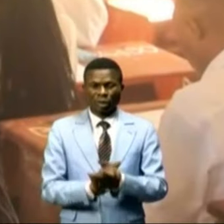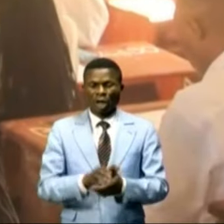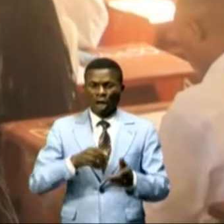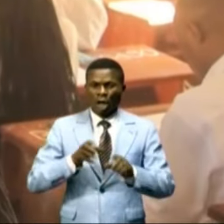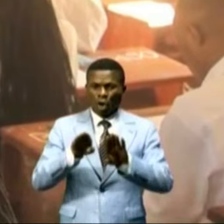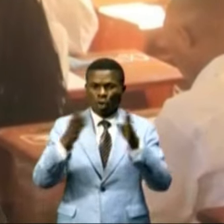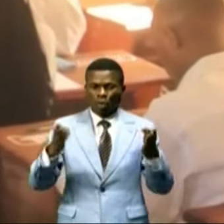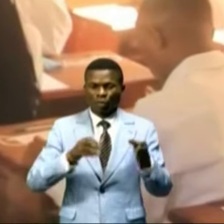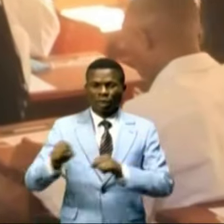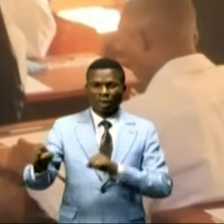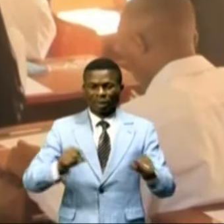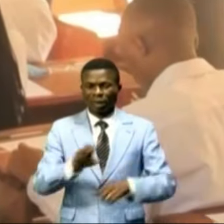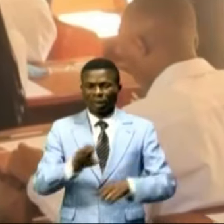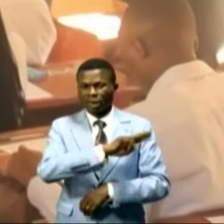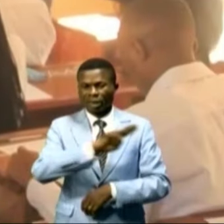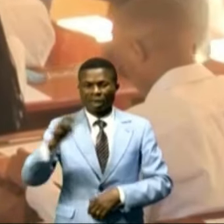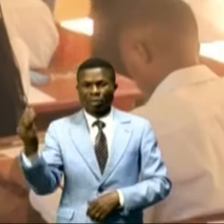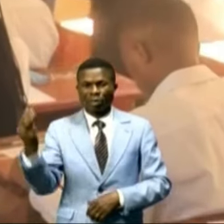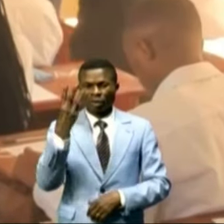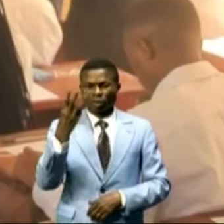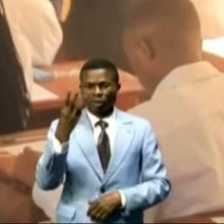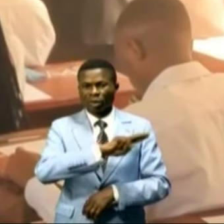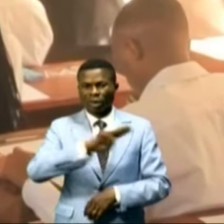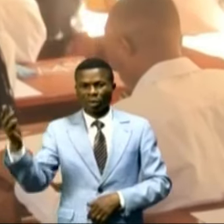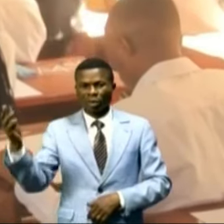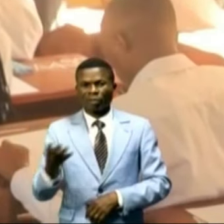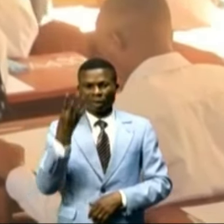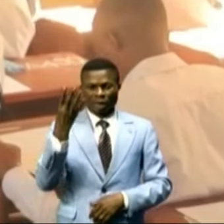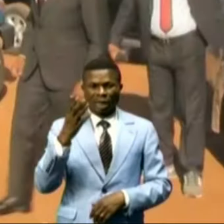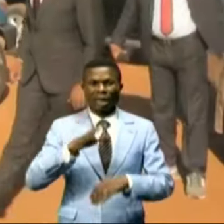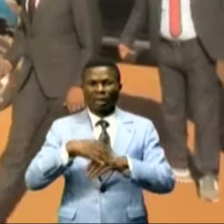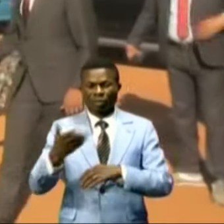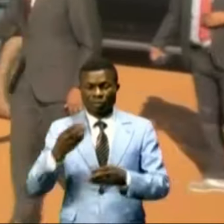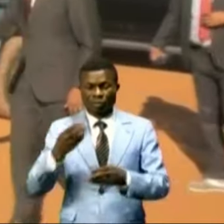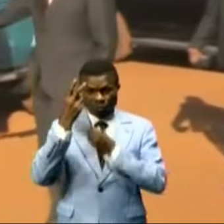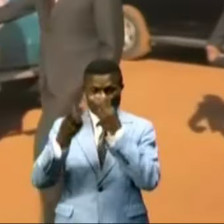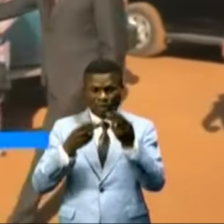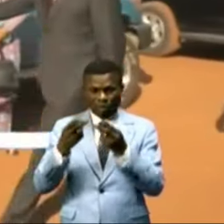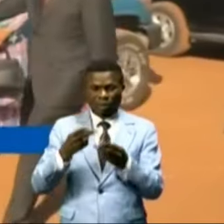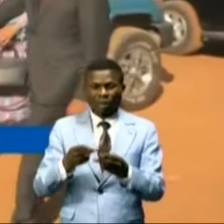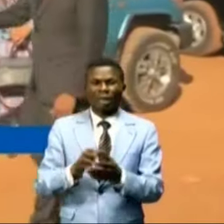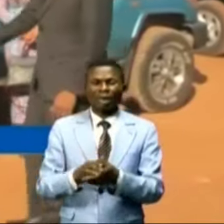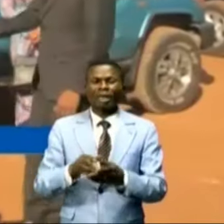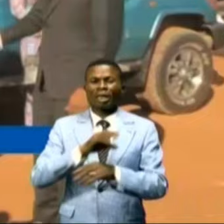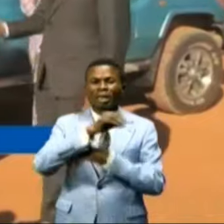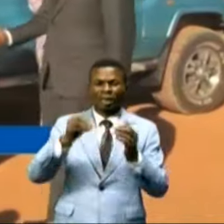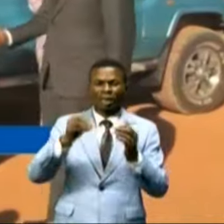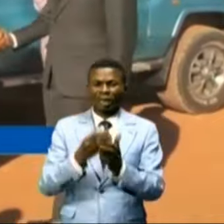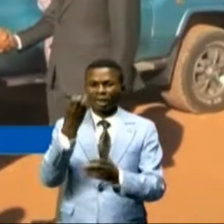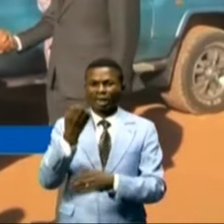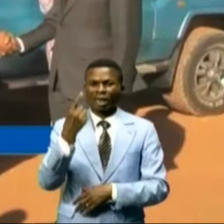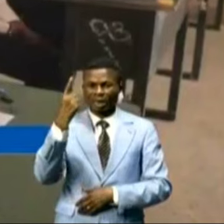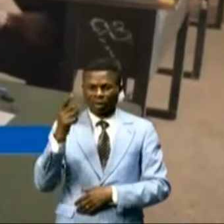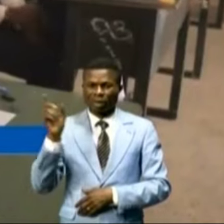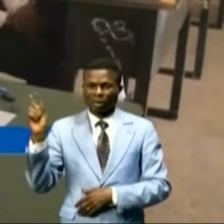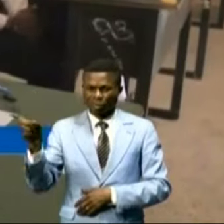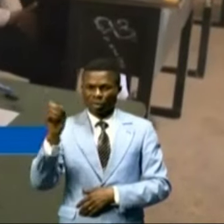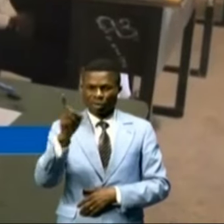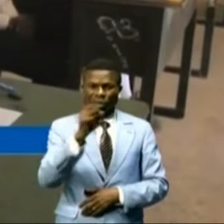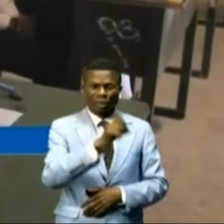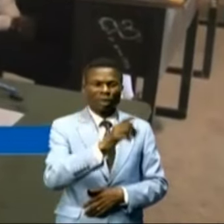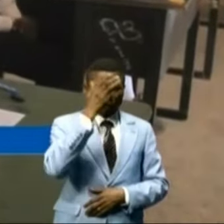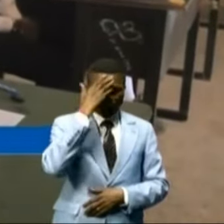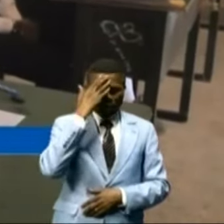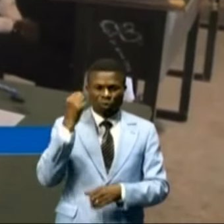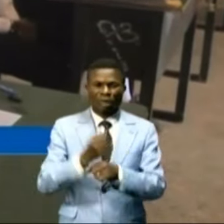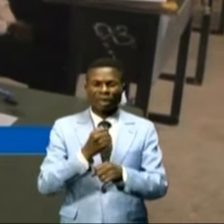édition 2023-2024. S'en est suivie une visite dans tous les 41 centres aménagés, question de s'assurer du bon